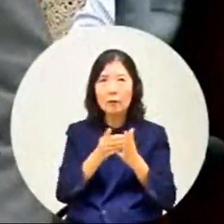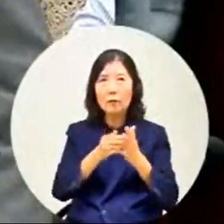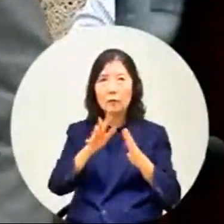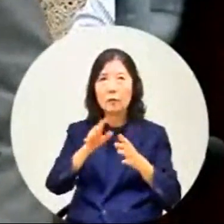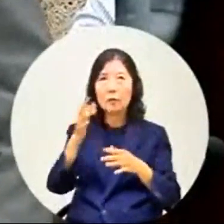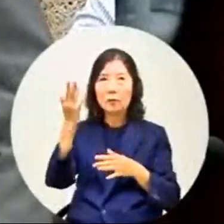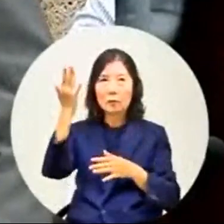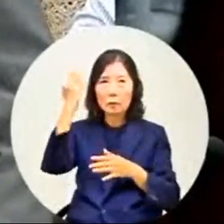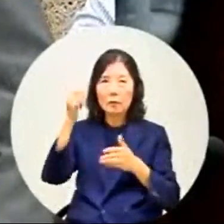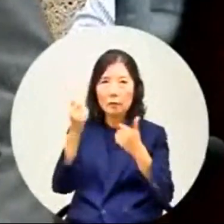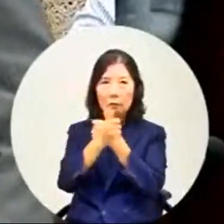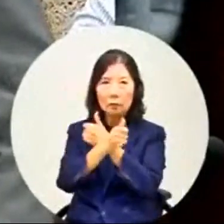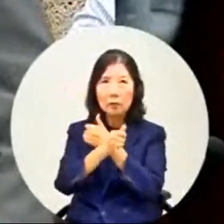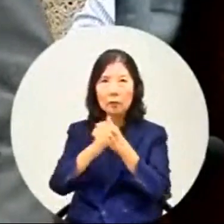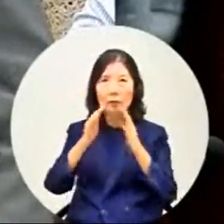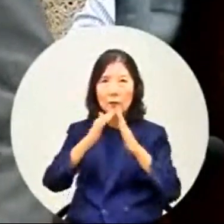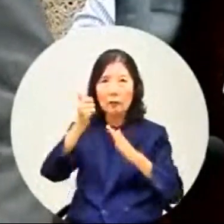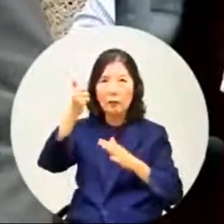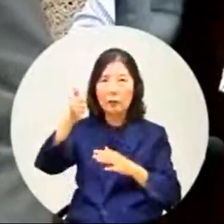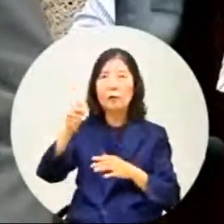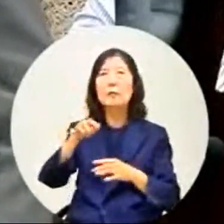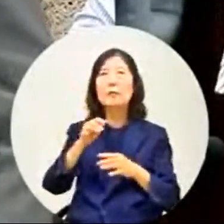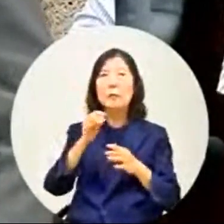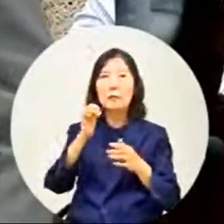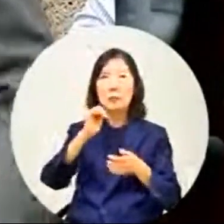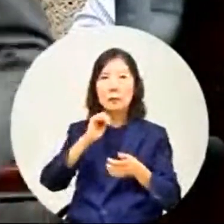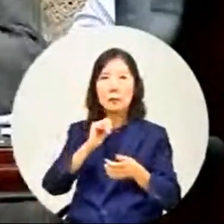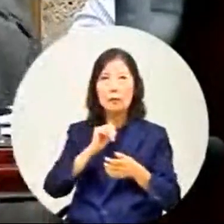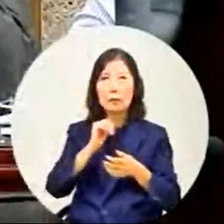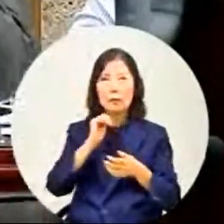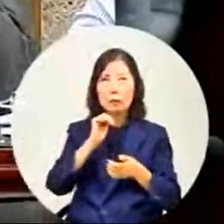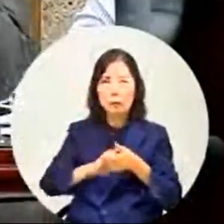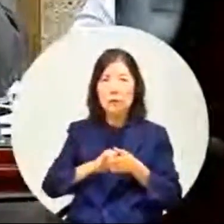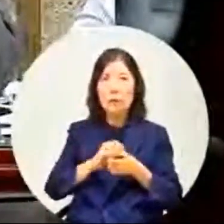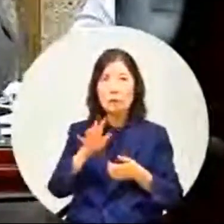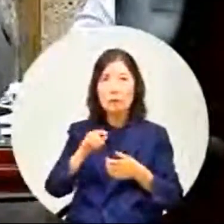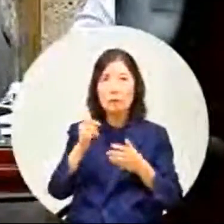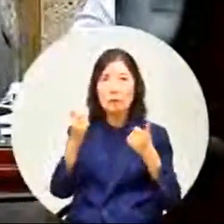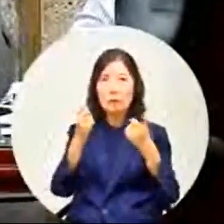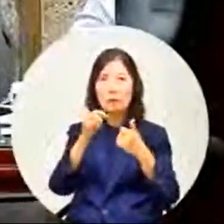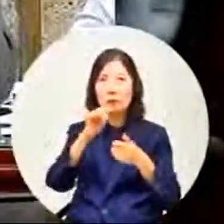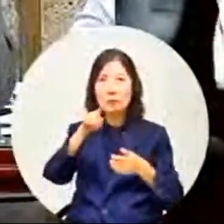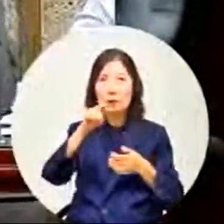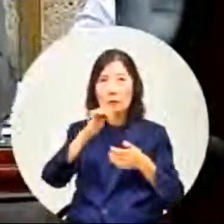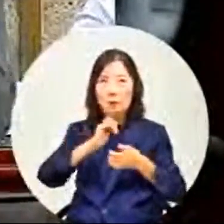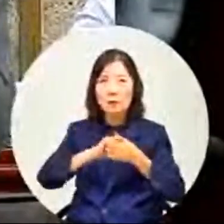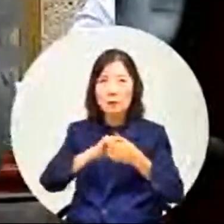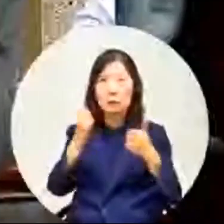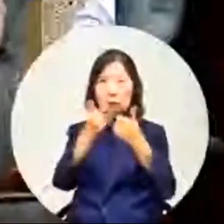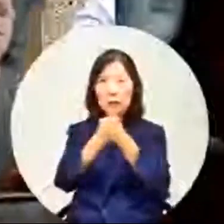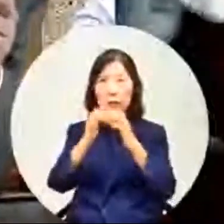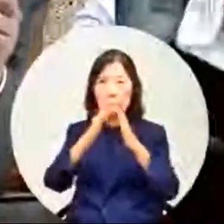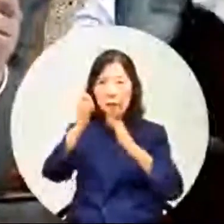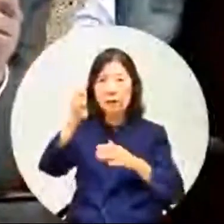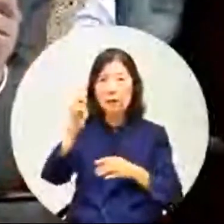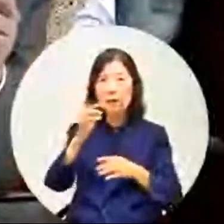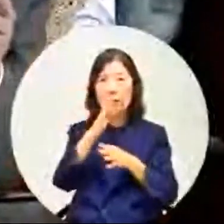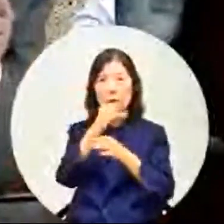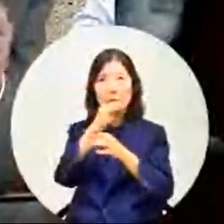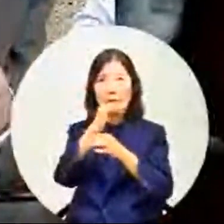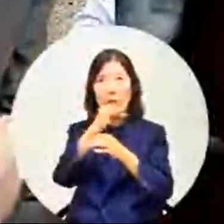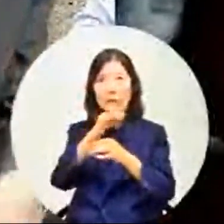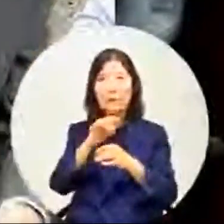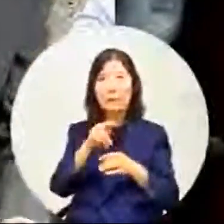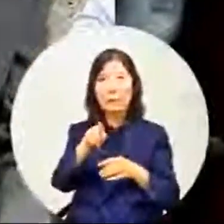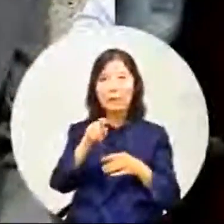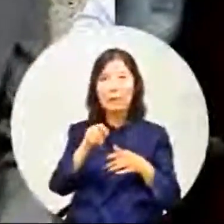一个代理市长哦来决。来批定。 您确定是代理市长吗？当时是什么时候？几月几号？请